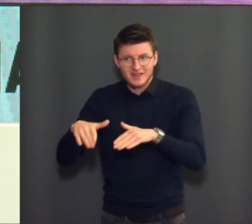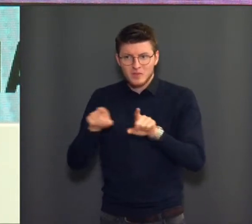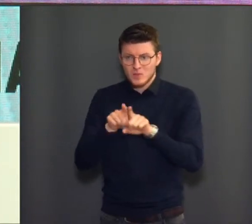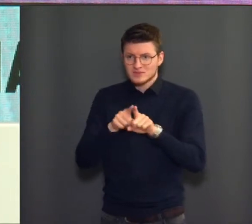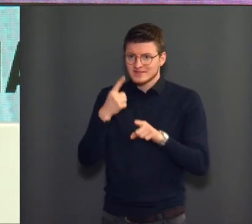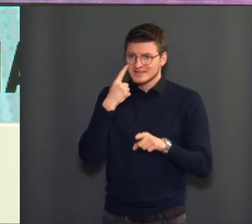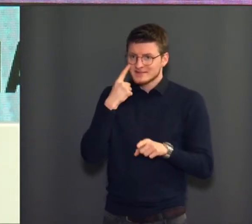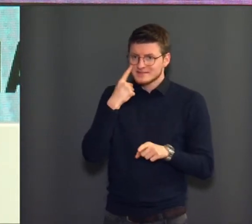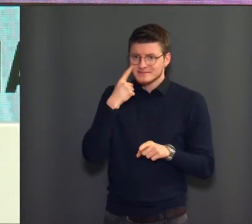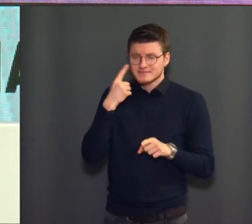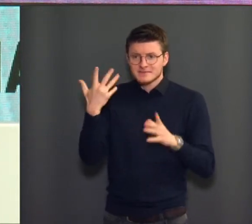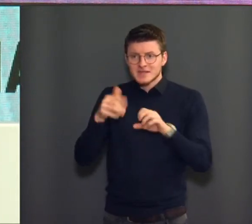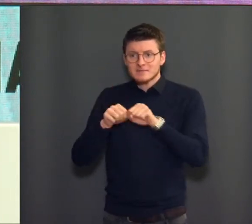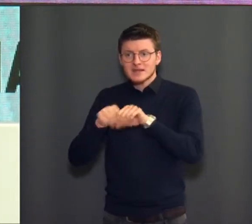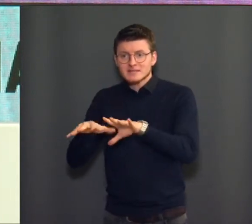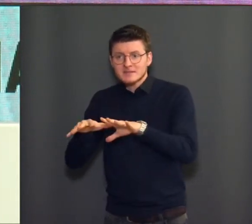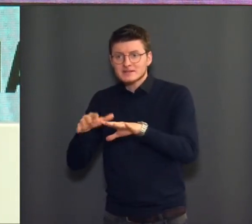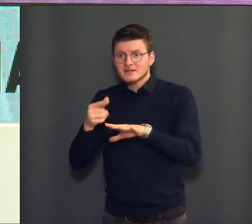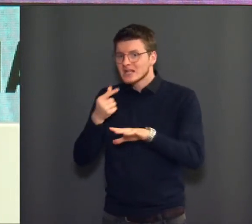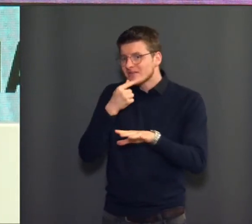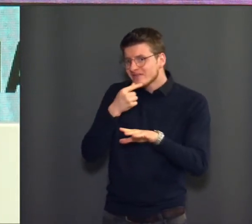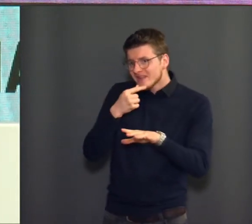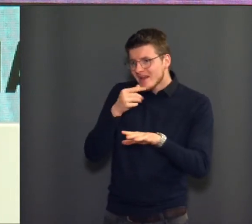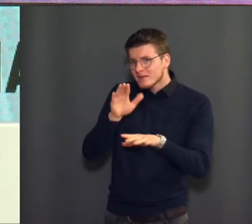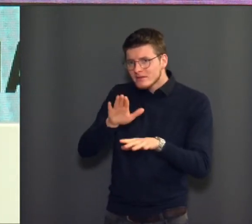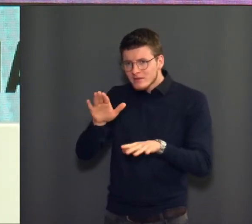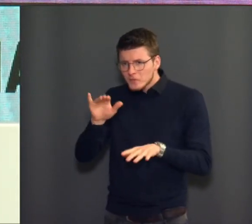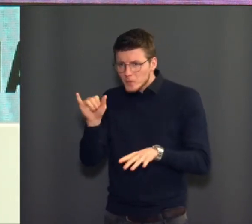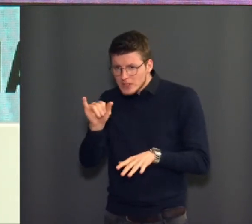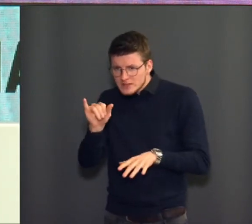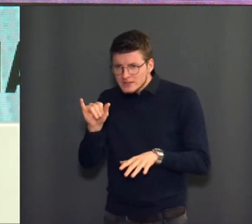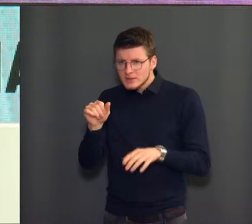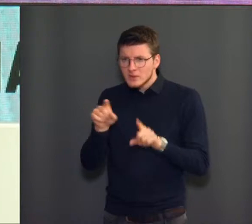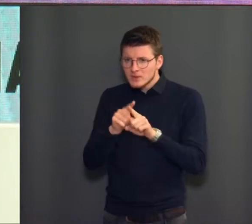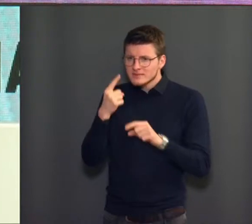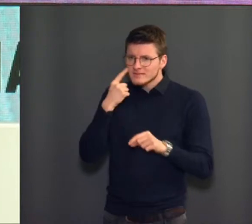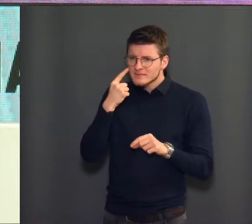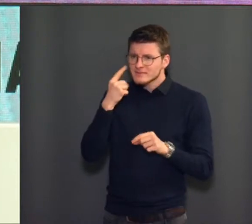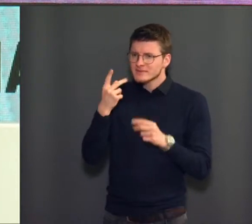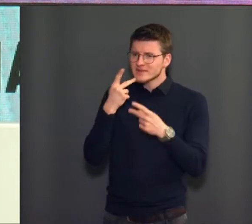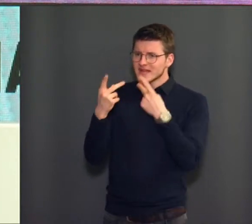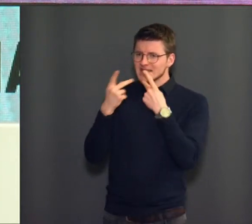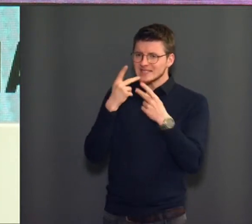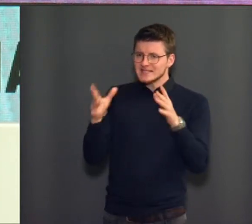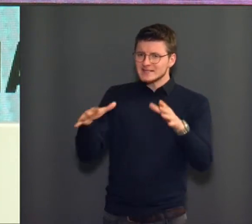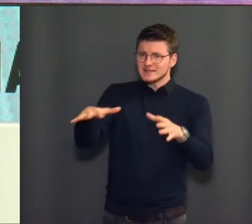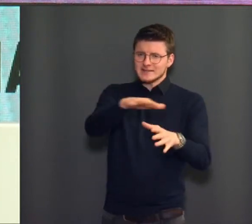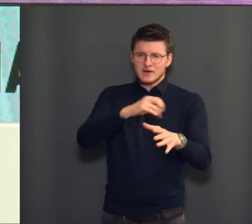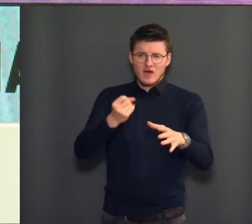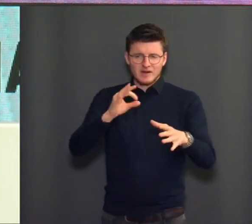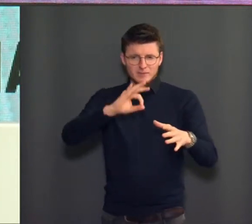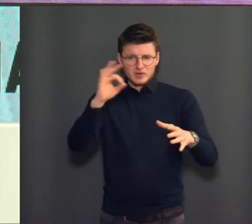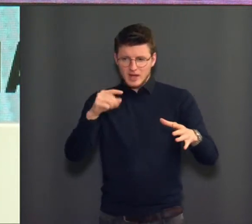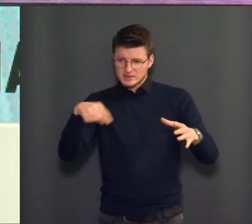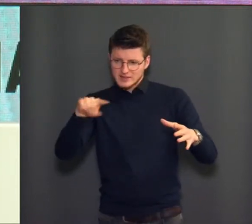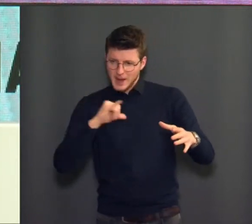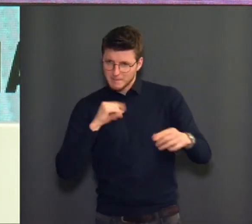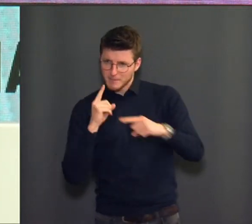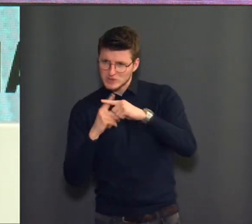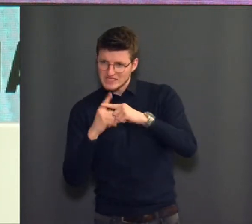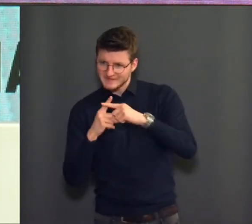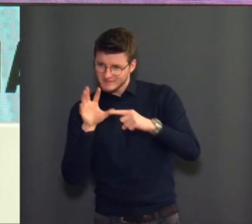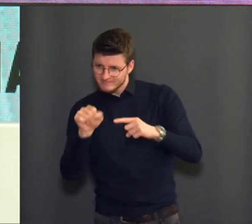die besmettingen plaats? Wat is het percentage positieve testen? En ook wat is de trend in de besmettingen,